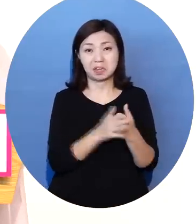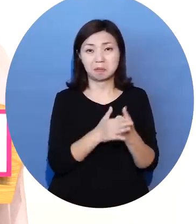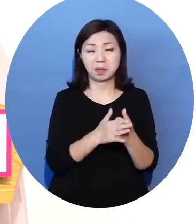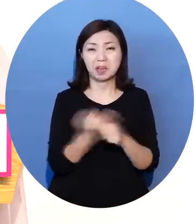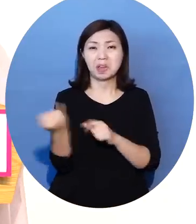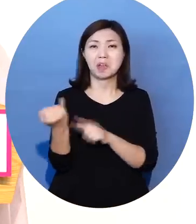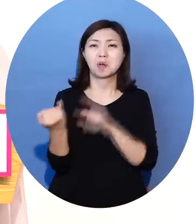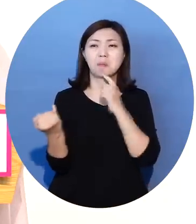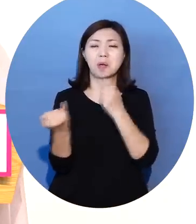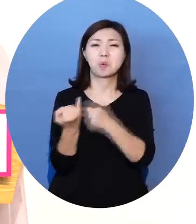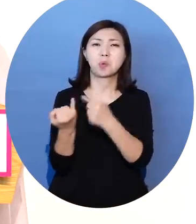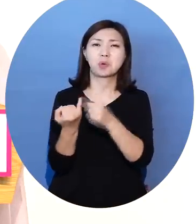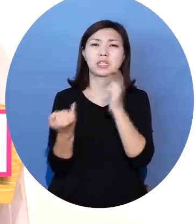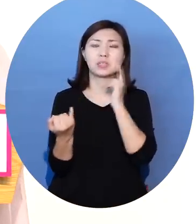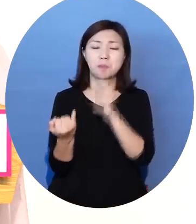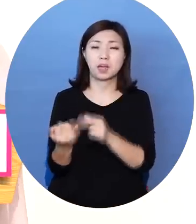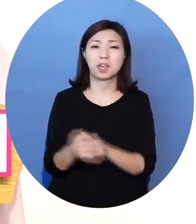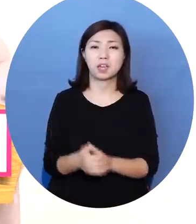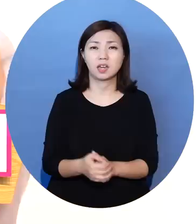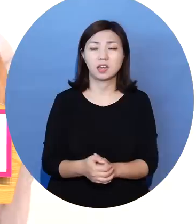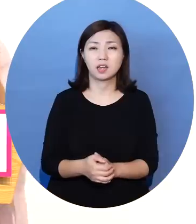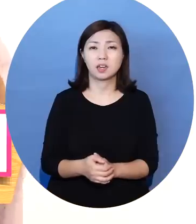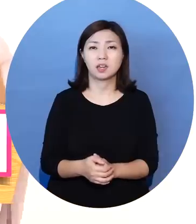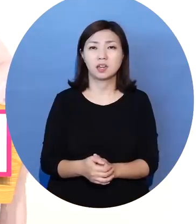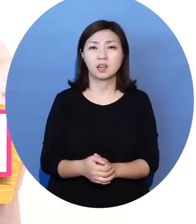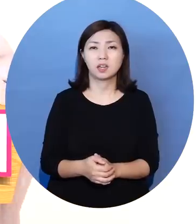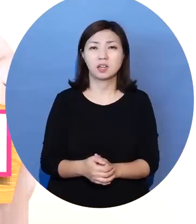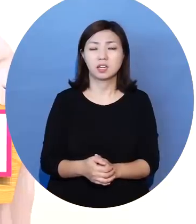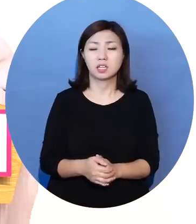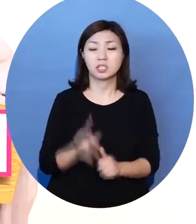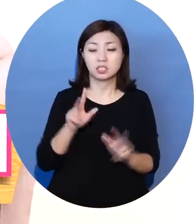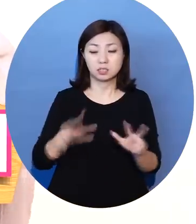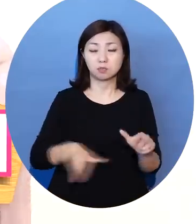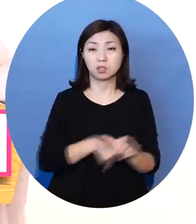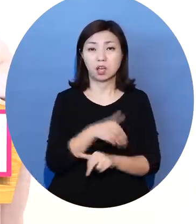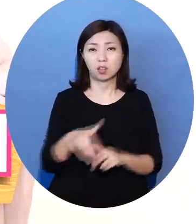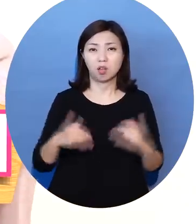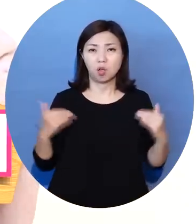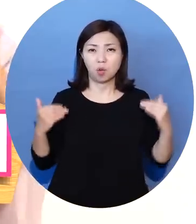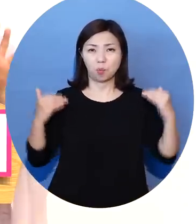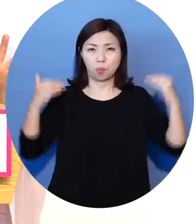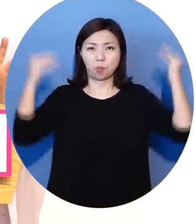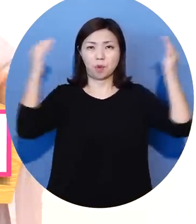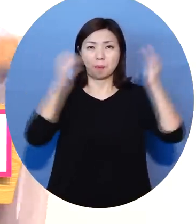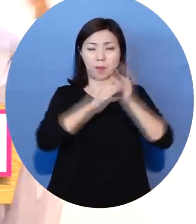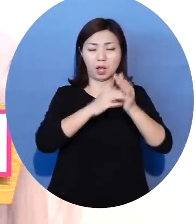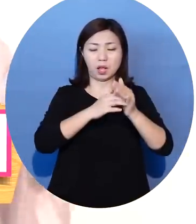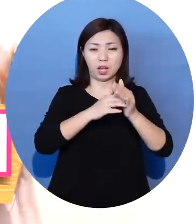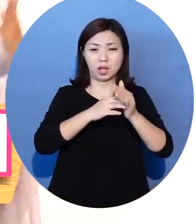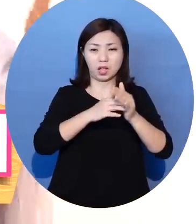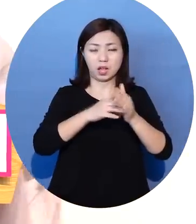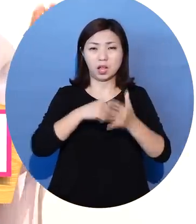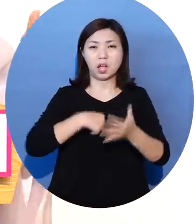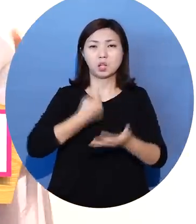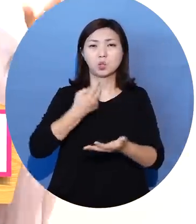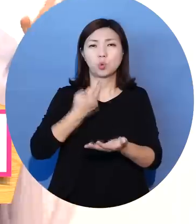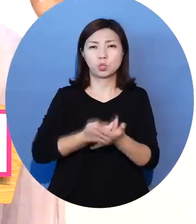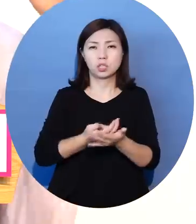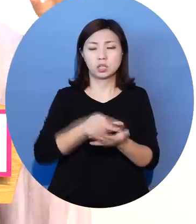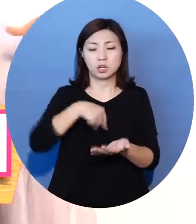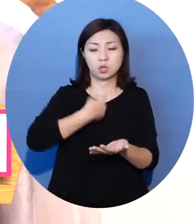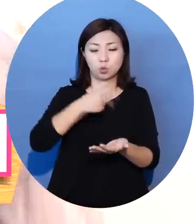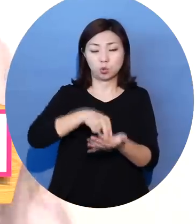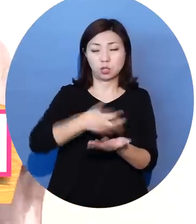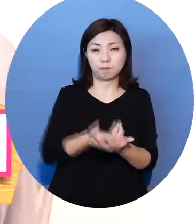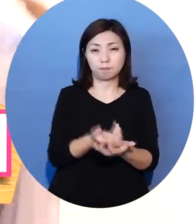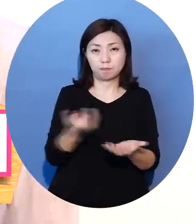먹인다 이거예요. 그러니까 이건 애초에 성장하면 분가를 해서 독립된 가정을 이루고 거기서